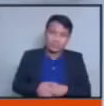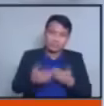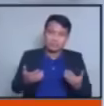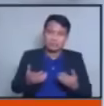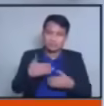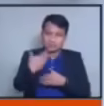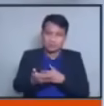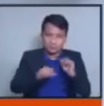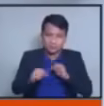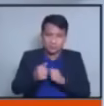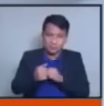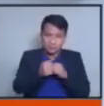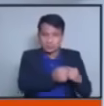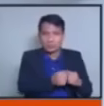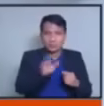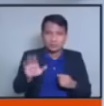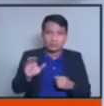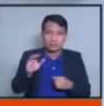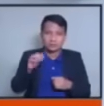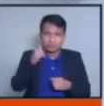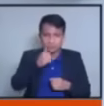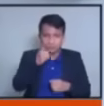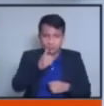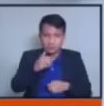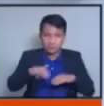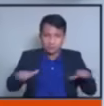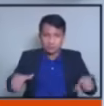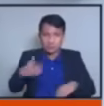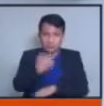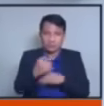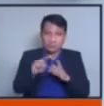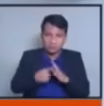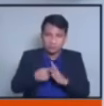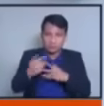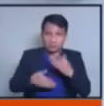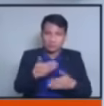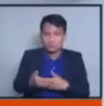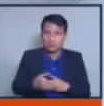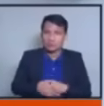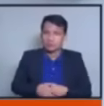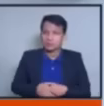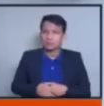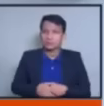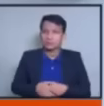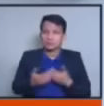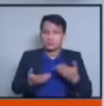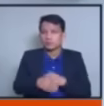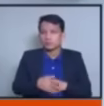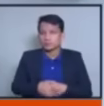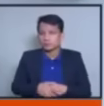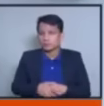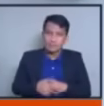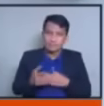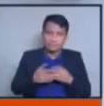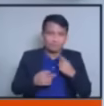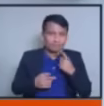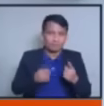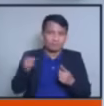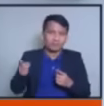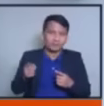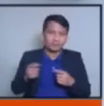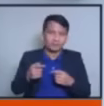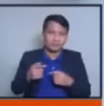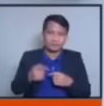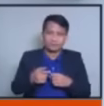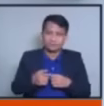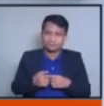Pagkatapos po itong show, sasamahan po namin kayo sa Women's and Children's Desk. Umpisa na po natin yung proseso ng pagsampa ng kaso dito sa suspect. Sana totoo